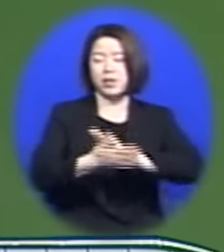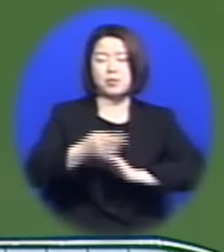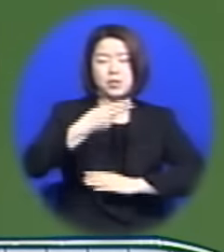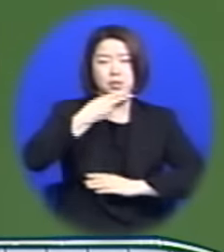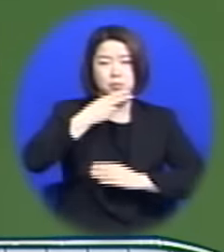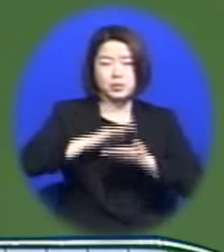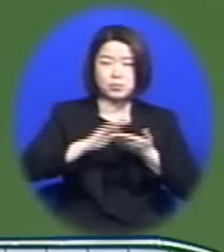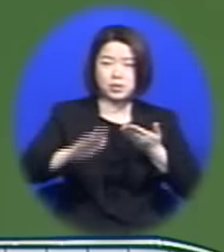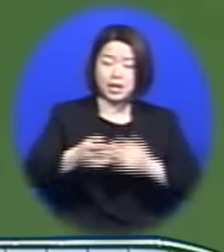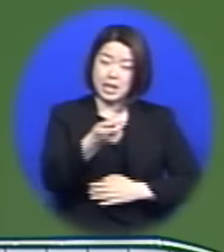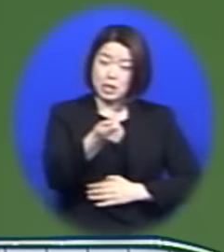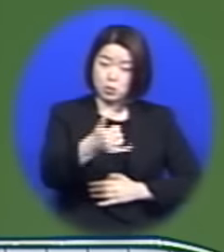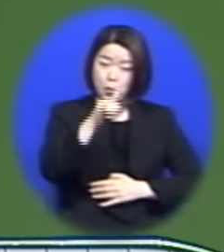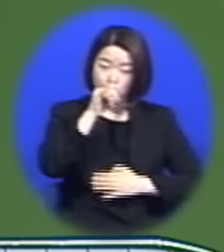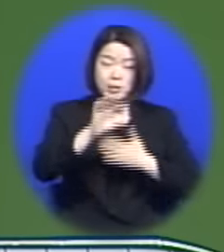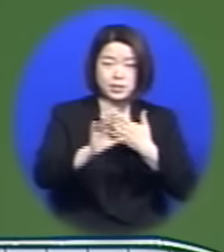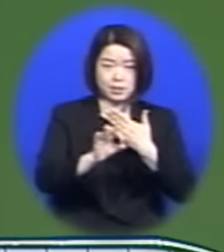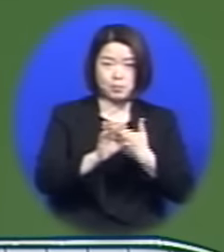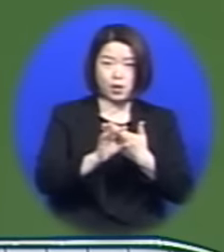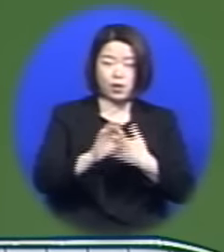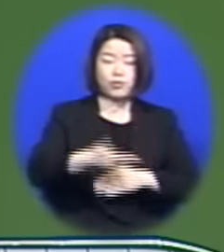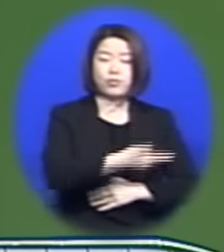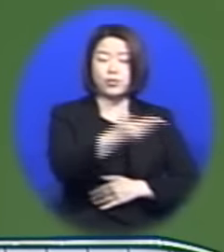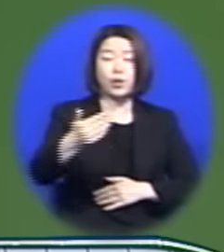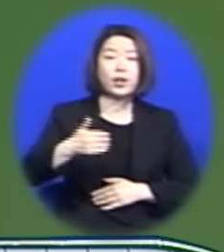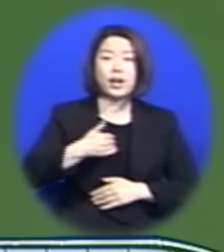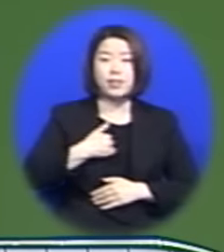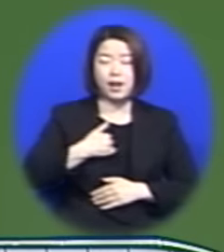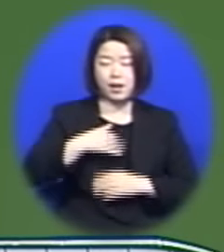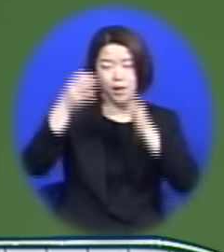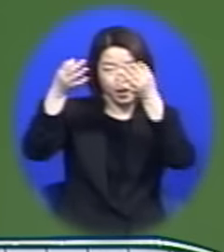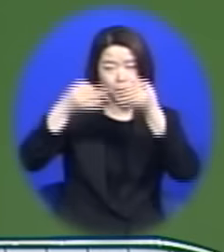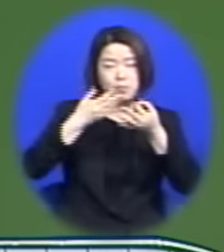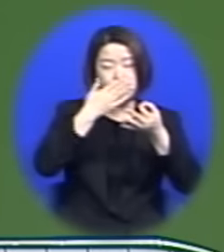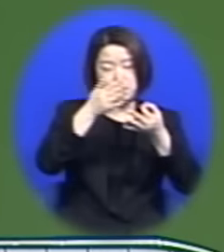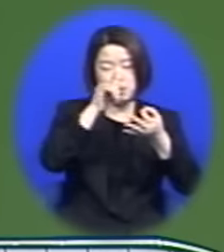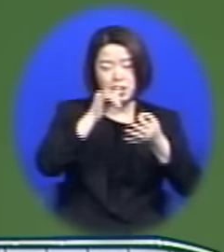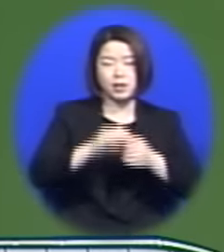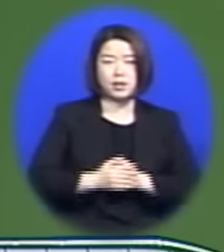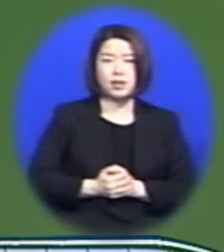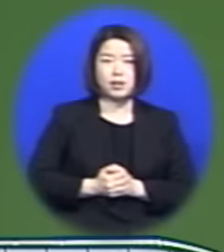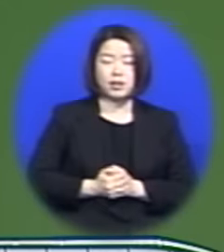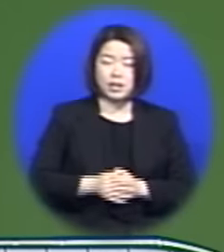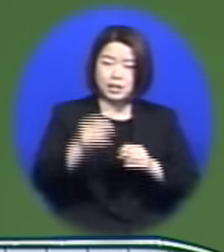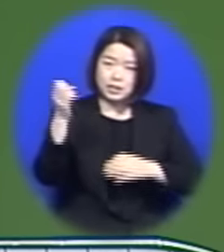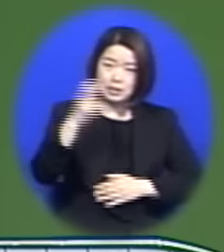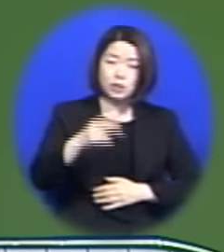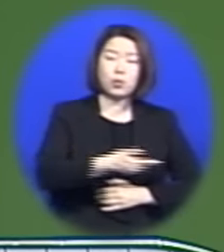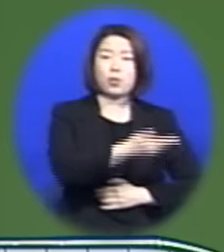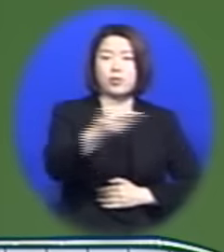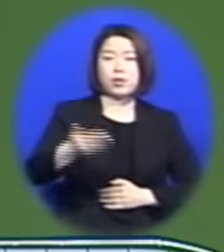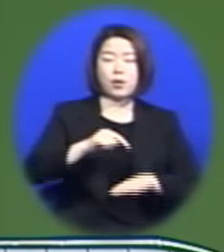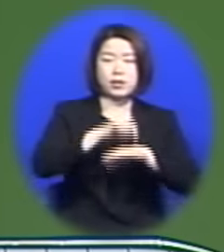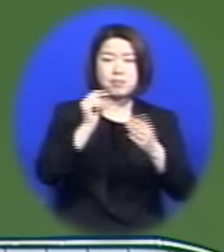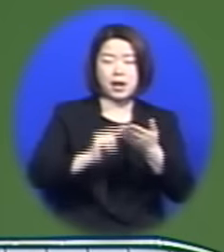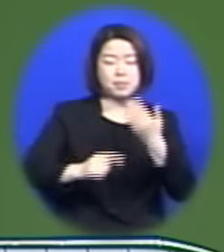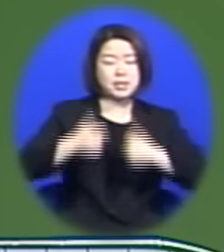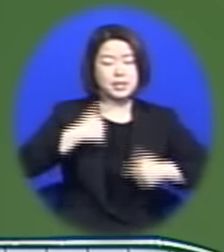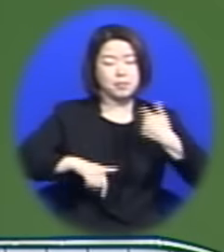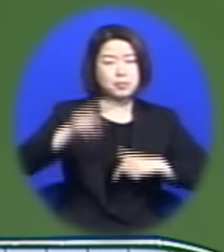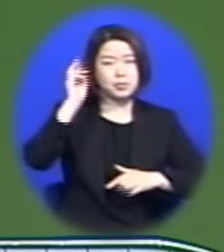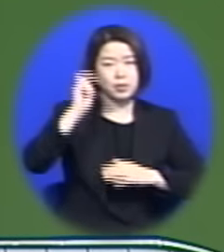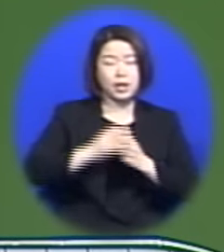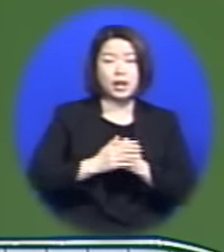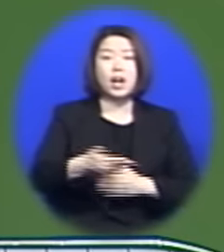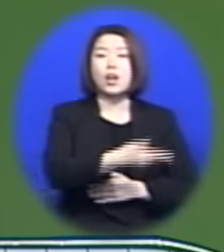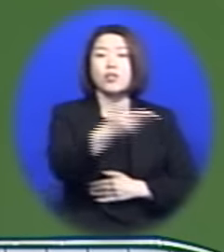조금 있으면 너희가 나를 볼 것이라 그리고 너희 마음이 기쁠 것이라